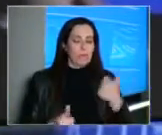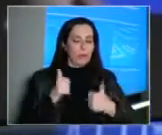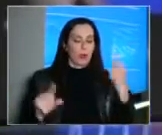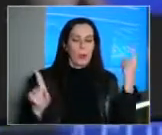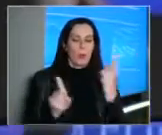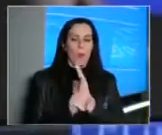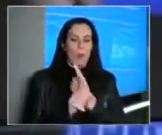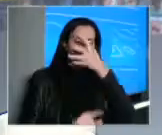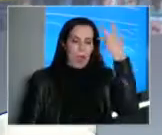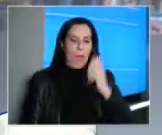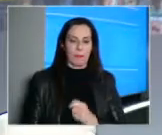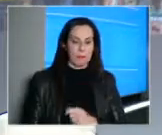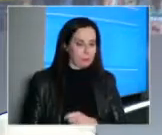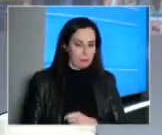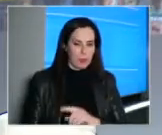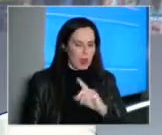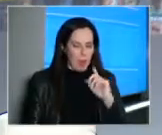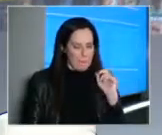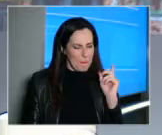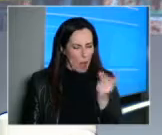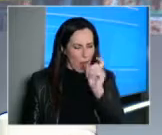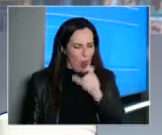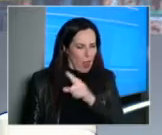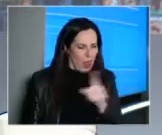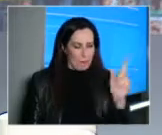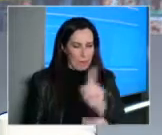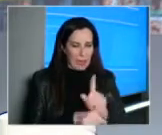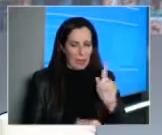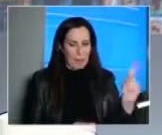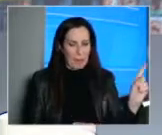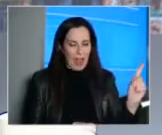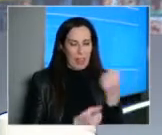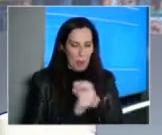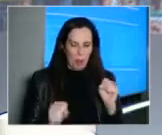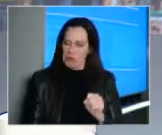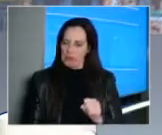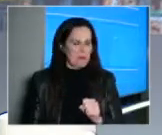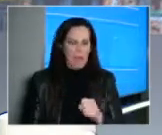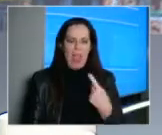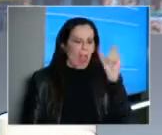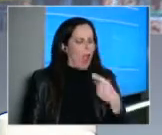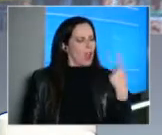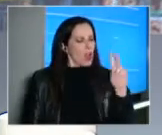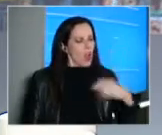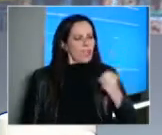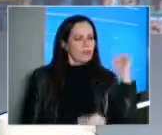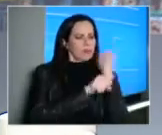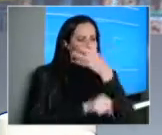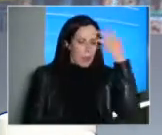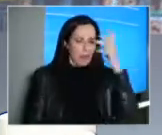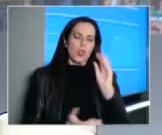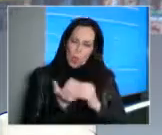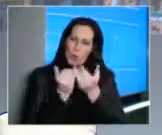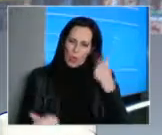מול המכונה של טראמפ. בכל הגלריה הזאת שבינתיים הציגה את עצמה, אני לא מזהה אחד כזה, זה עוד שלב